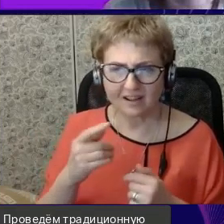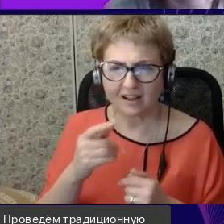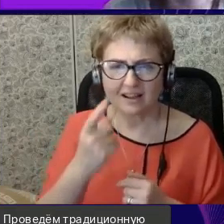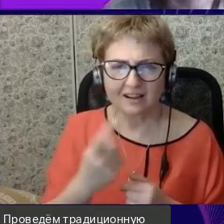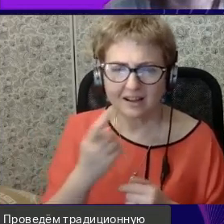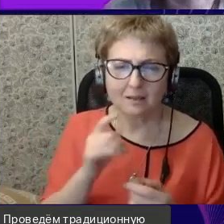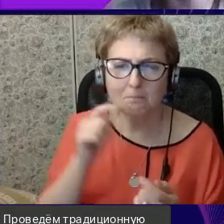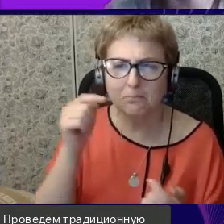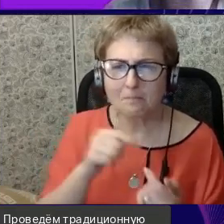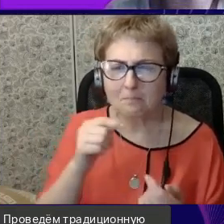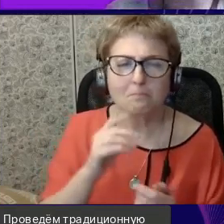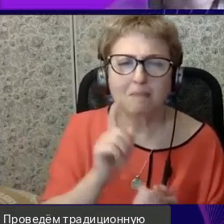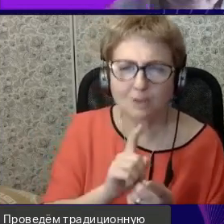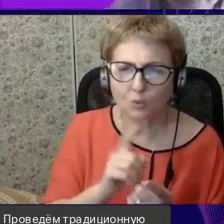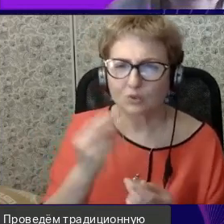отношении дозирования упражнений?